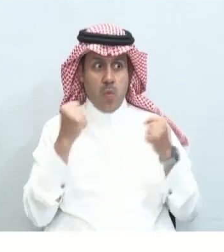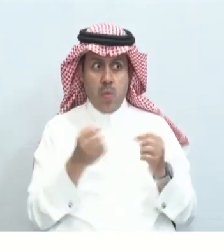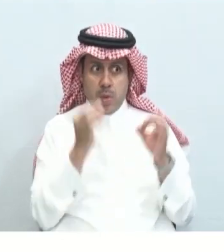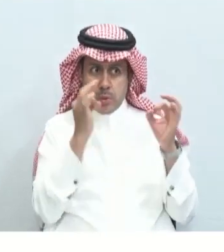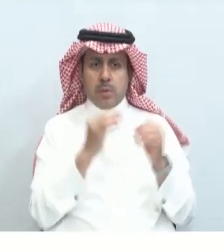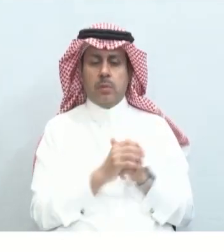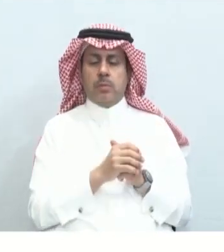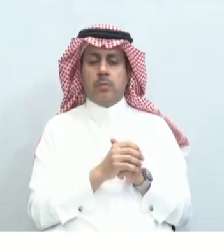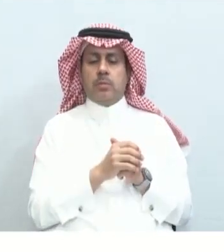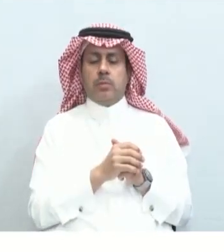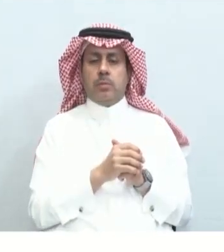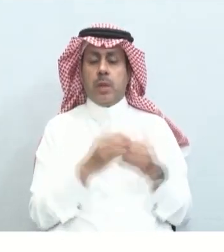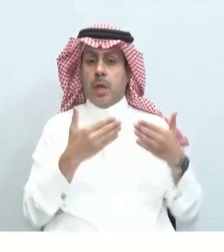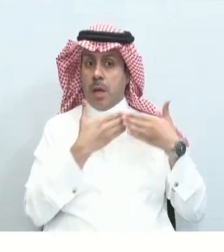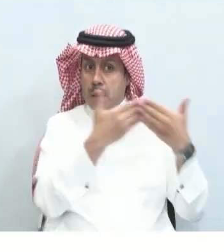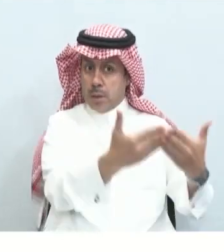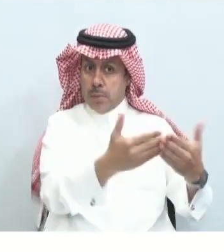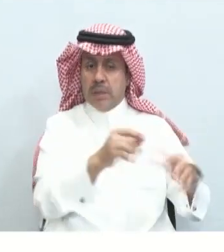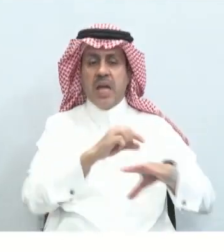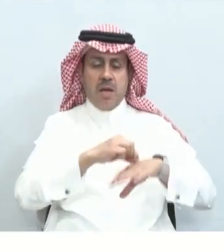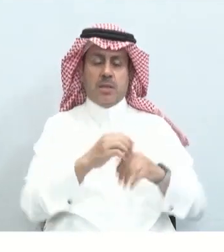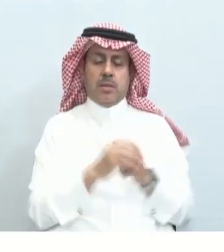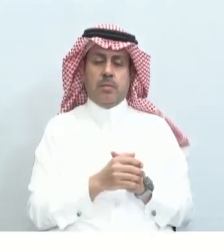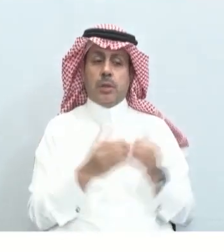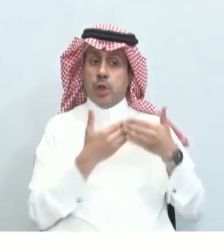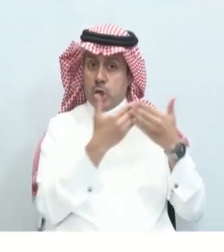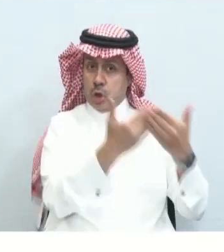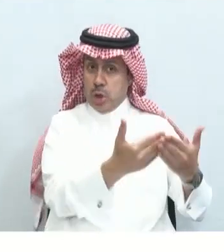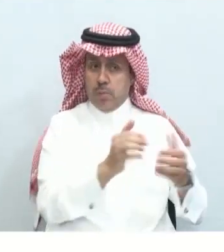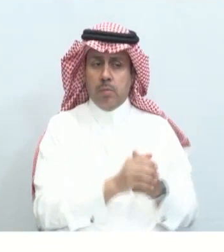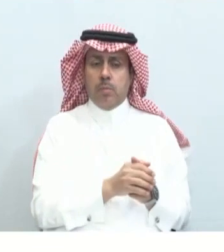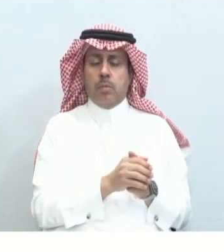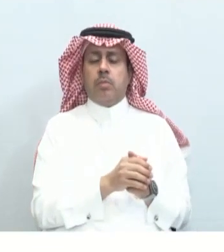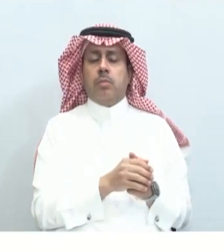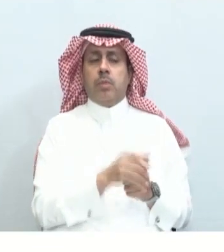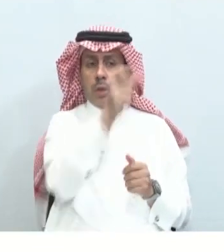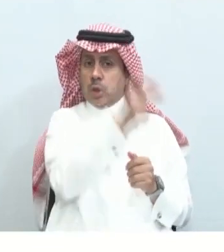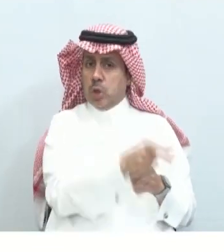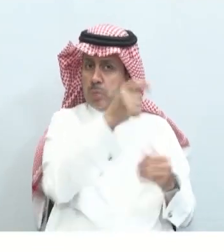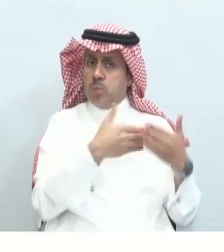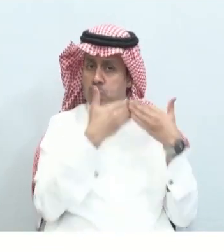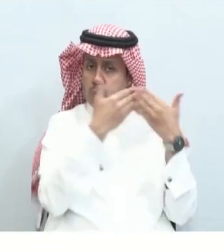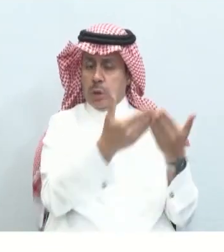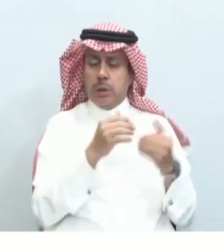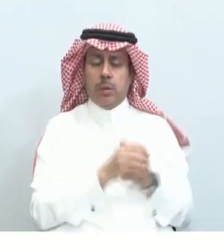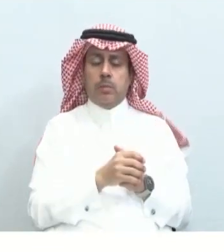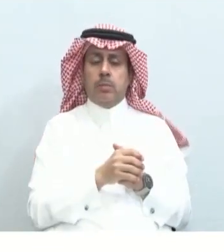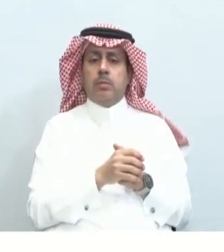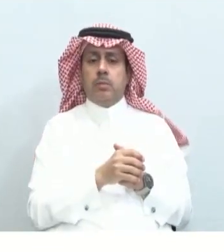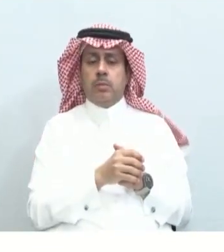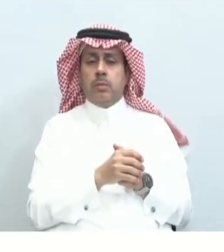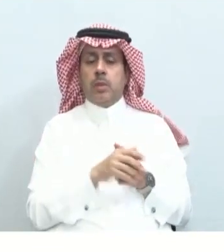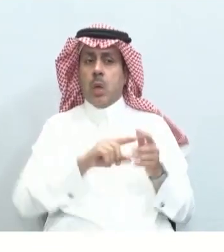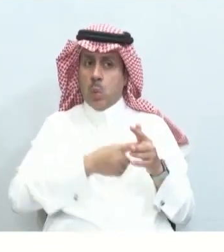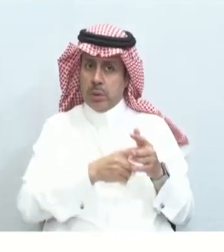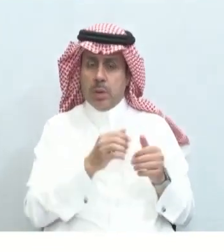امثله ذلك هو خدمه الناس تقديم المعاونه والاصلاح ايضا وغير ذلك من الاشياء